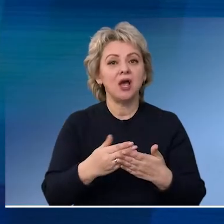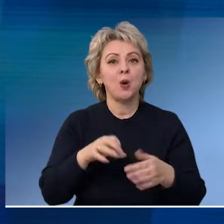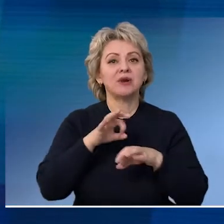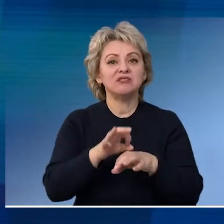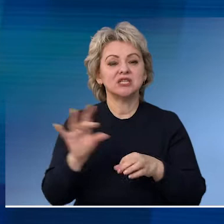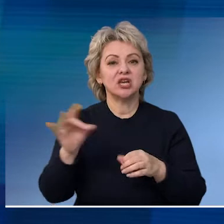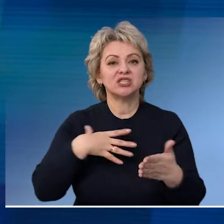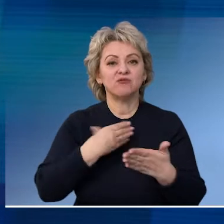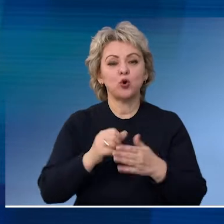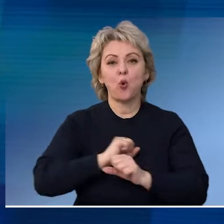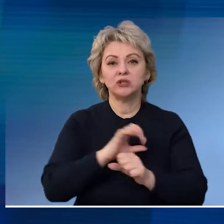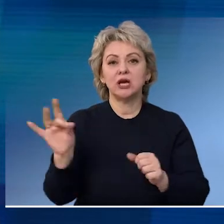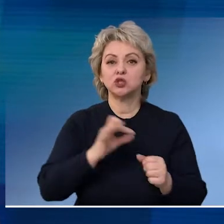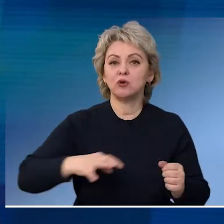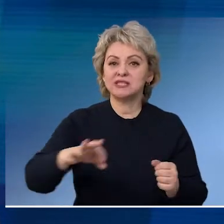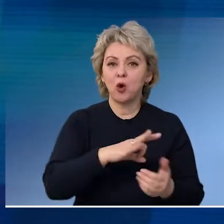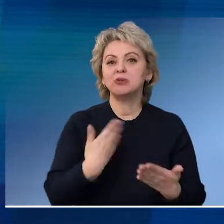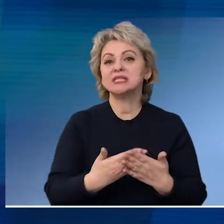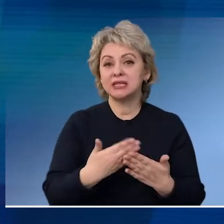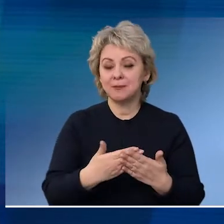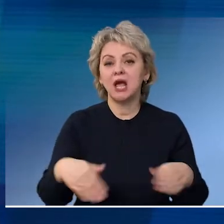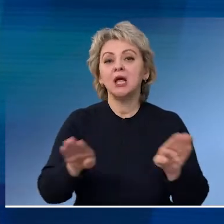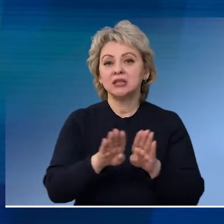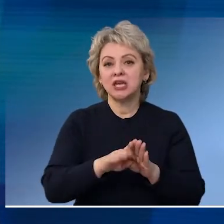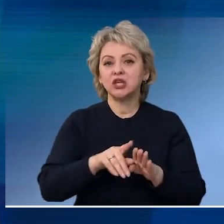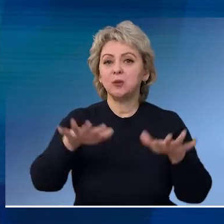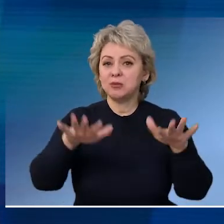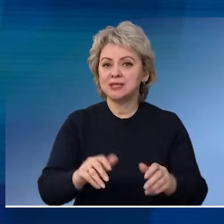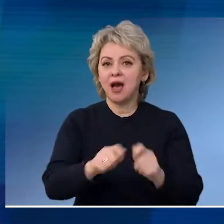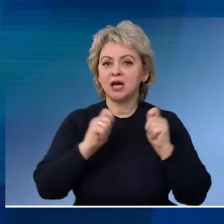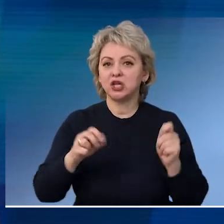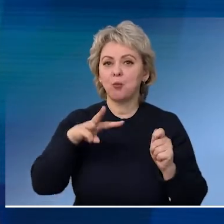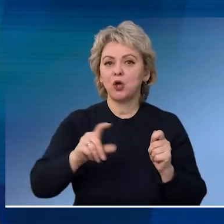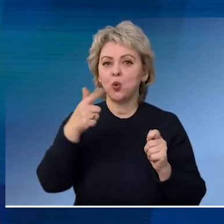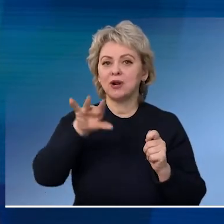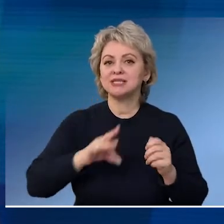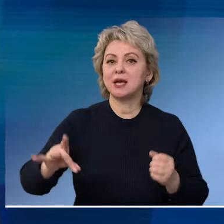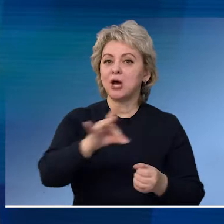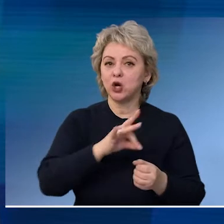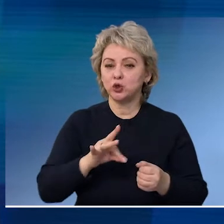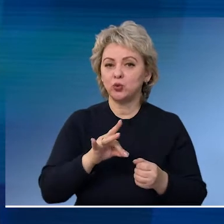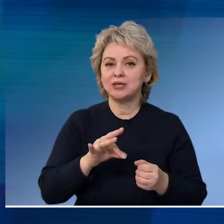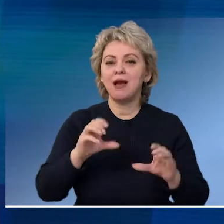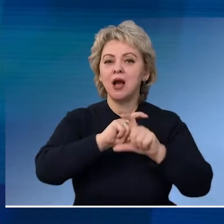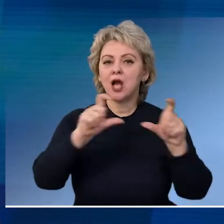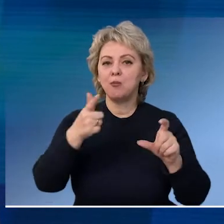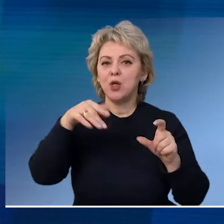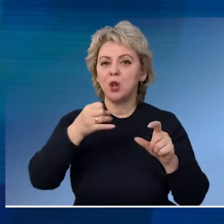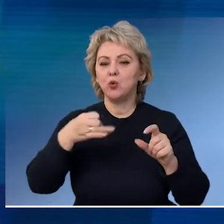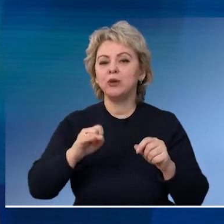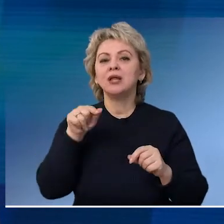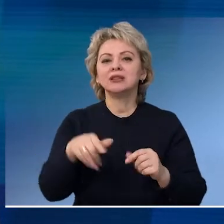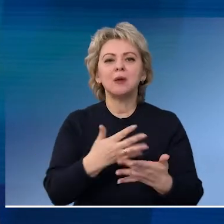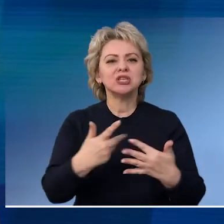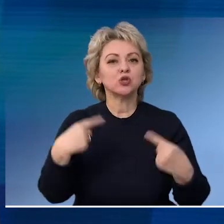конечную точку, провести там свой отдых в Ростовской области, например. Такие же зоны открыты в Матвеево-Курганском районе, компания